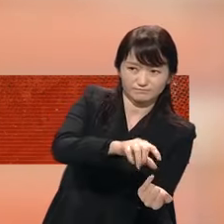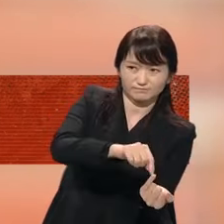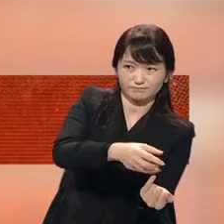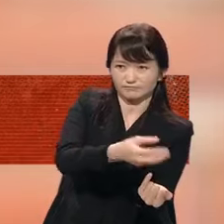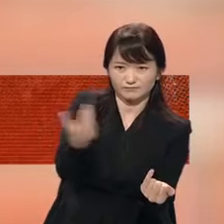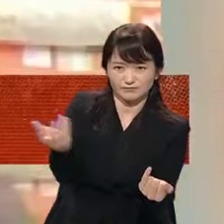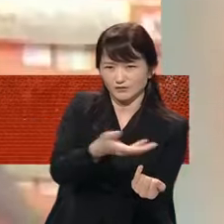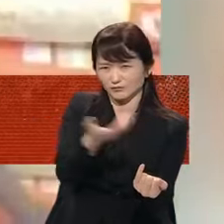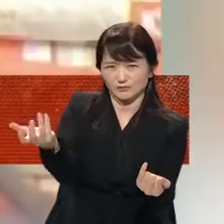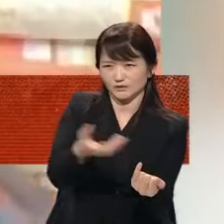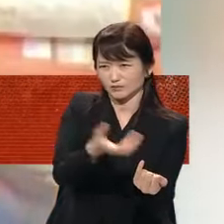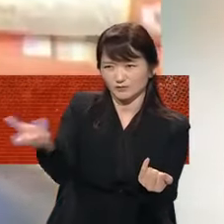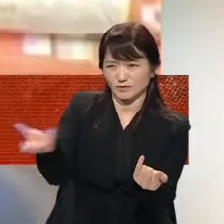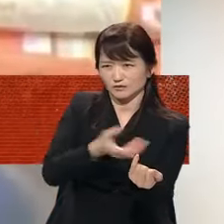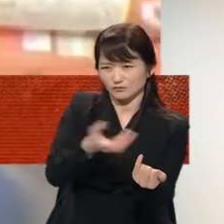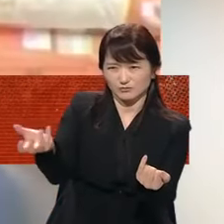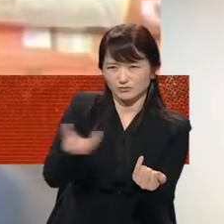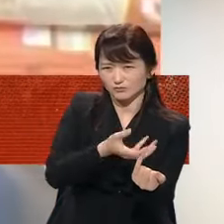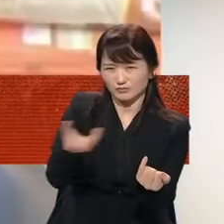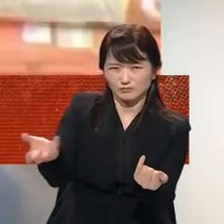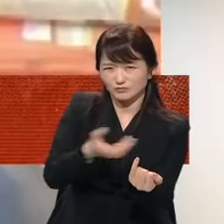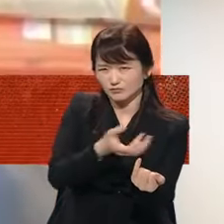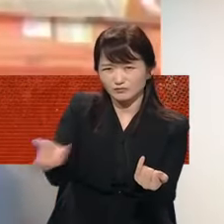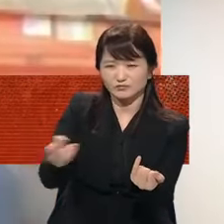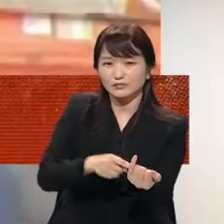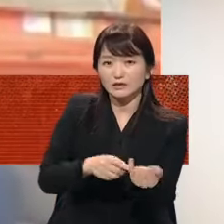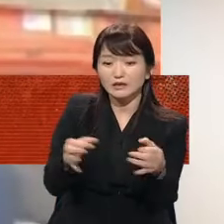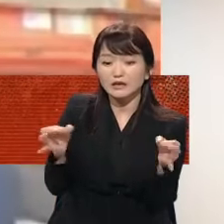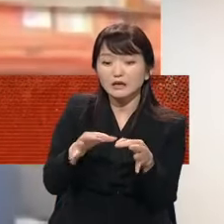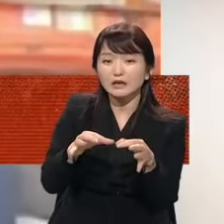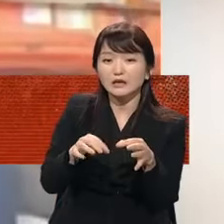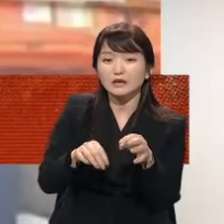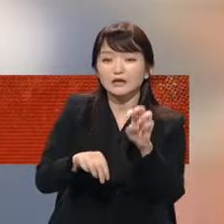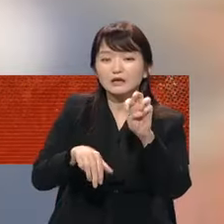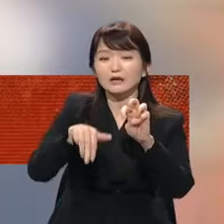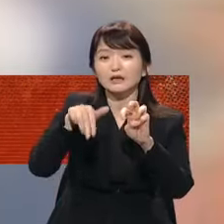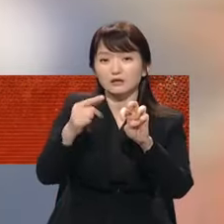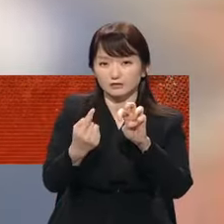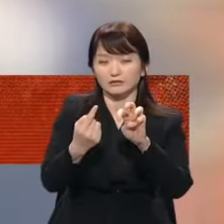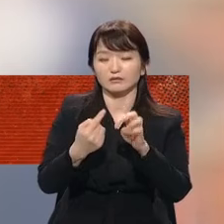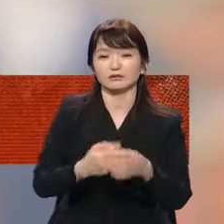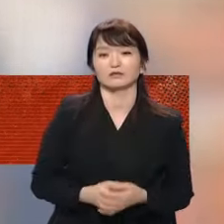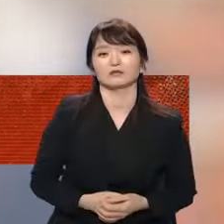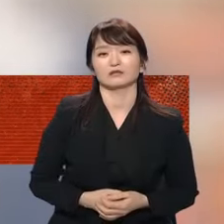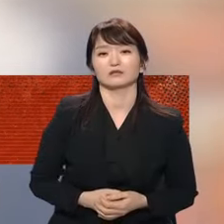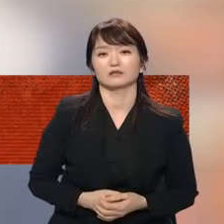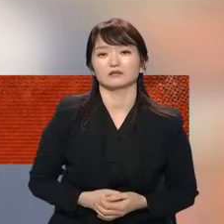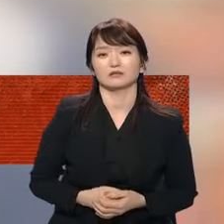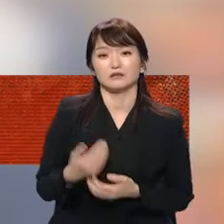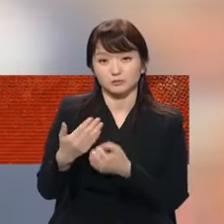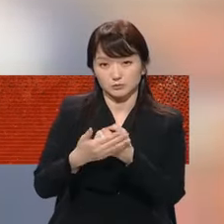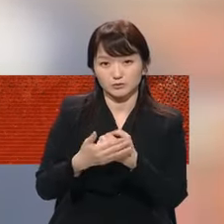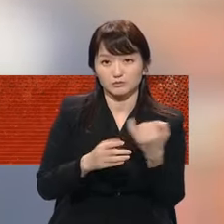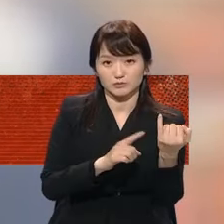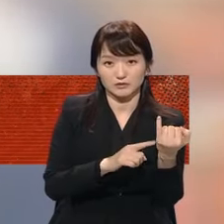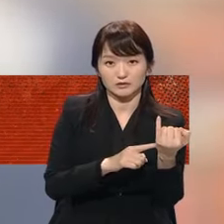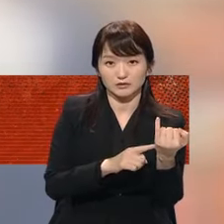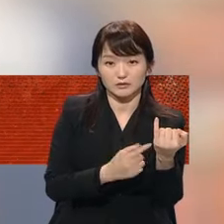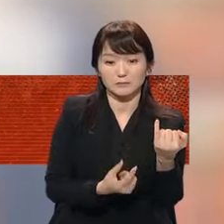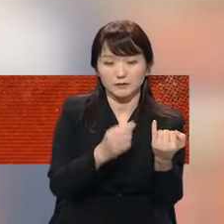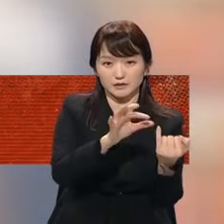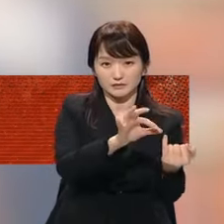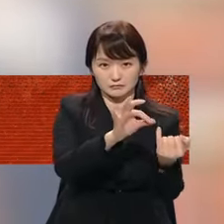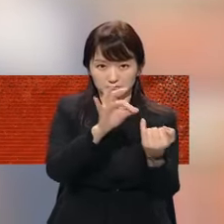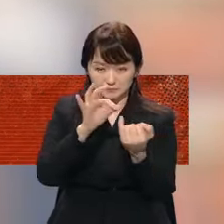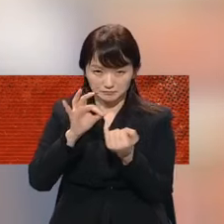포대들을 치우기 시작합니다. 저렇게 많은 포대들을 치우는데 걸린 시간 단 30초였습니다. 그 덕분에 이 여성은요. 금방